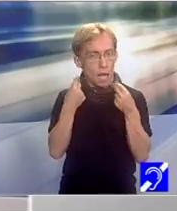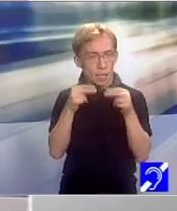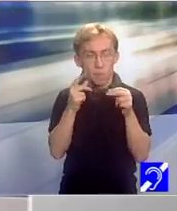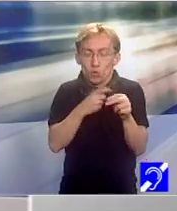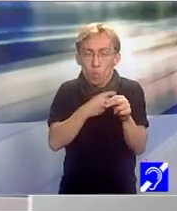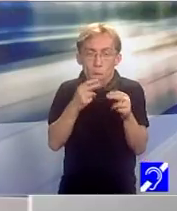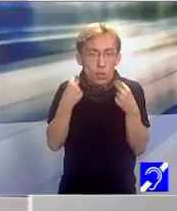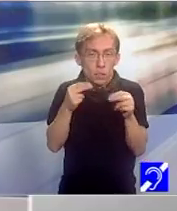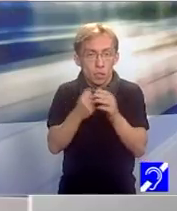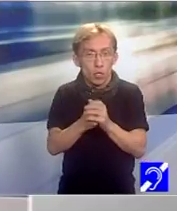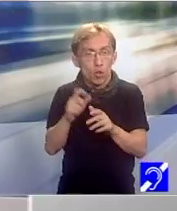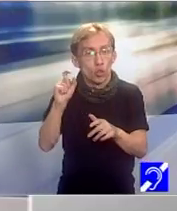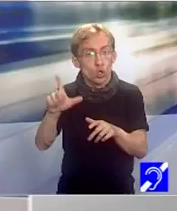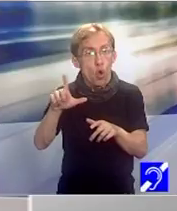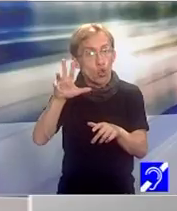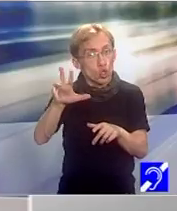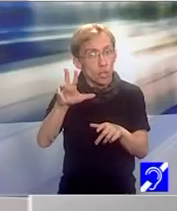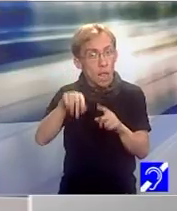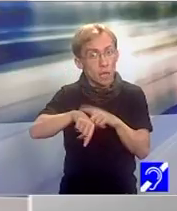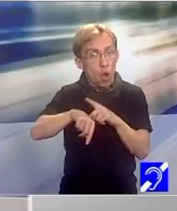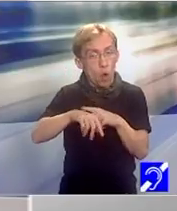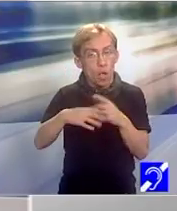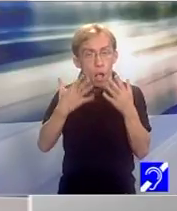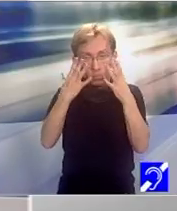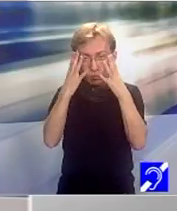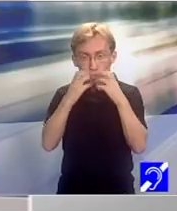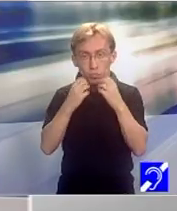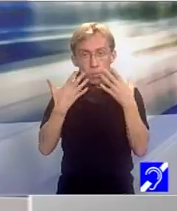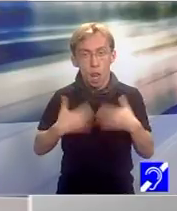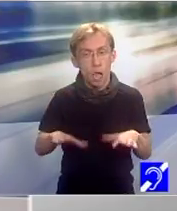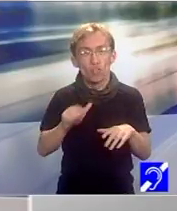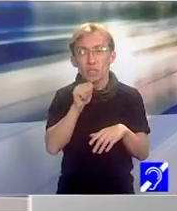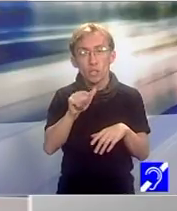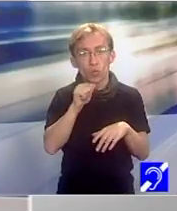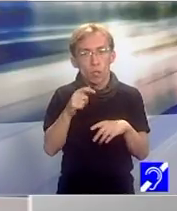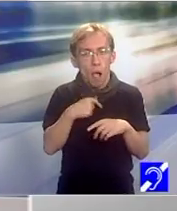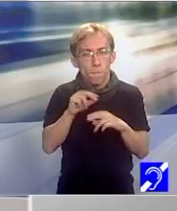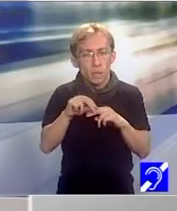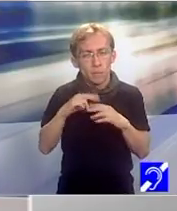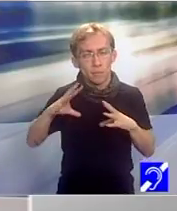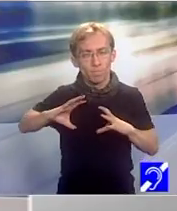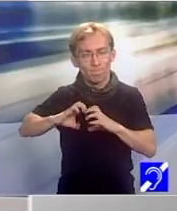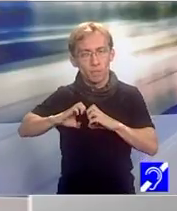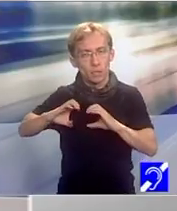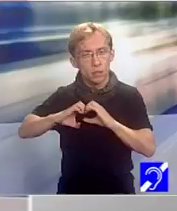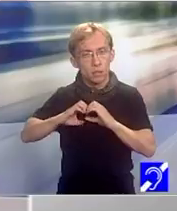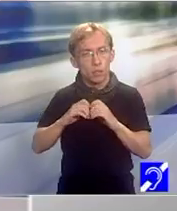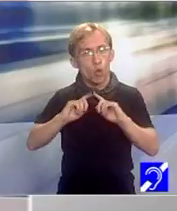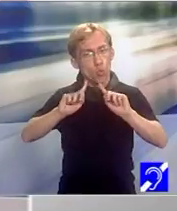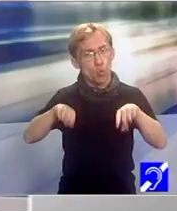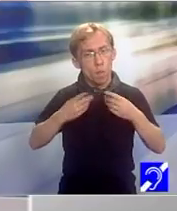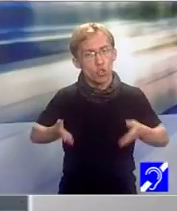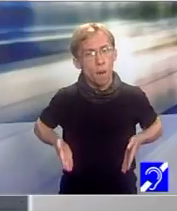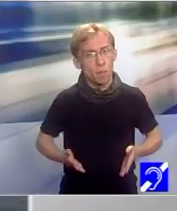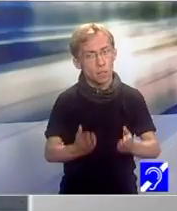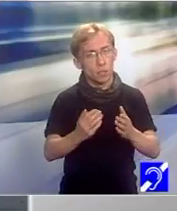inexplicabilă. A urmat 23 de ore în care am leșinat de 7 ori de durere, în care am simțit că îmi crapă inima. După ce am născut am stat în